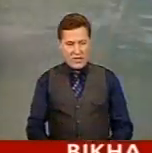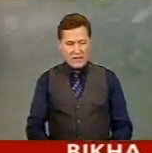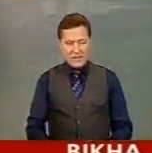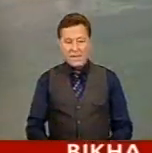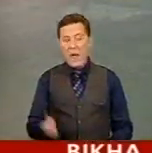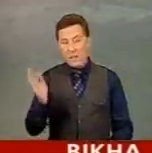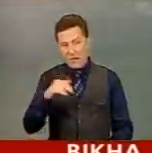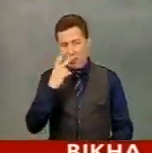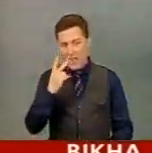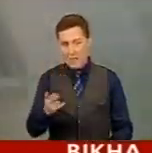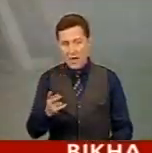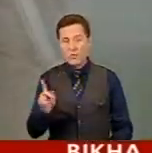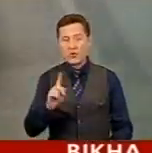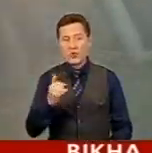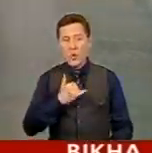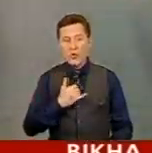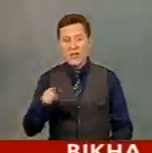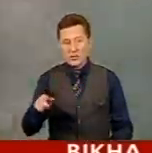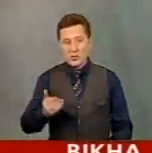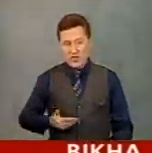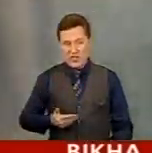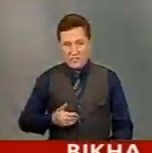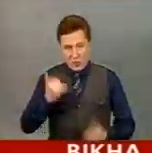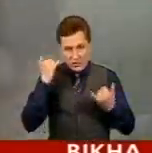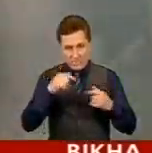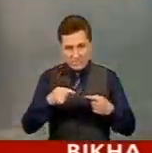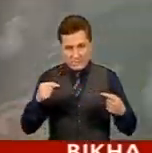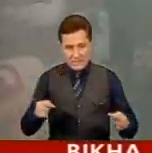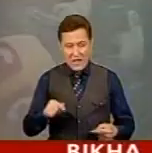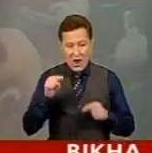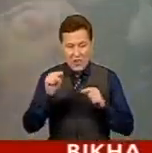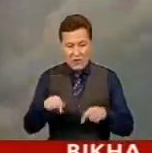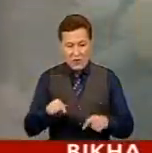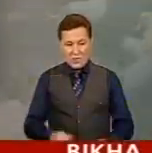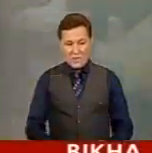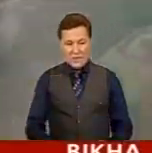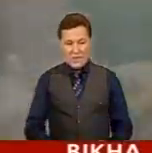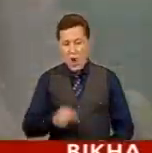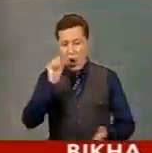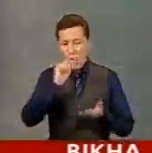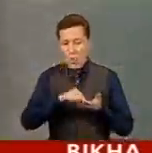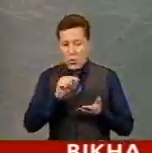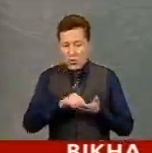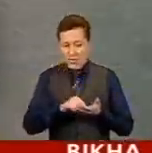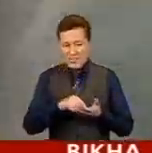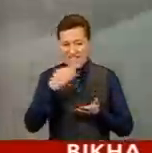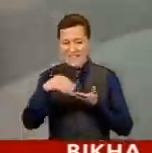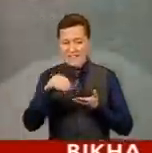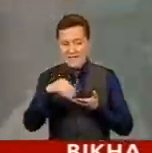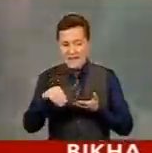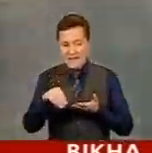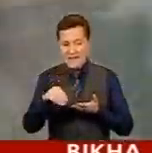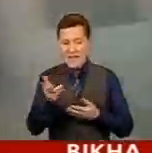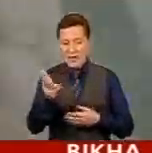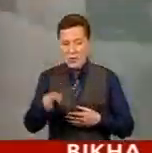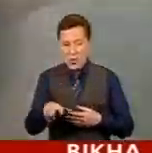Пойдемте, я вам покажу, кто у нас тут живет. Вот у нас курочки, свинки, тоже у нас